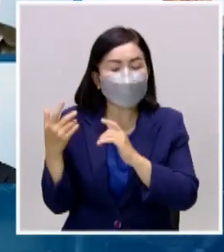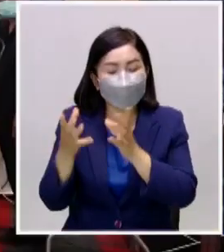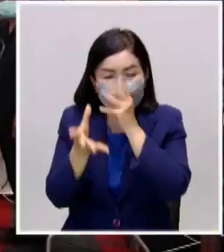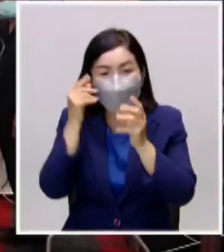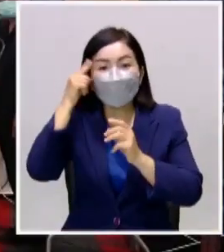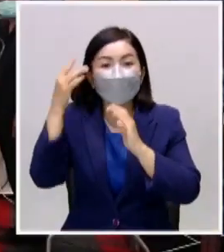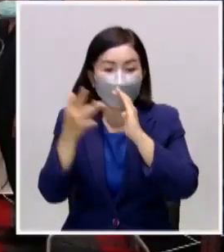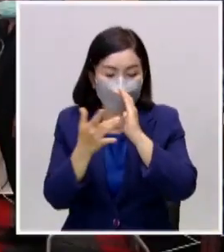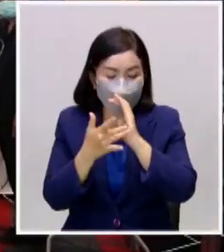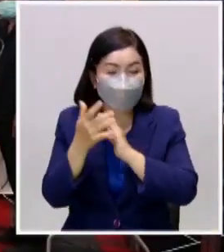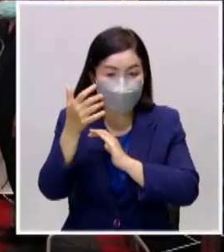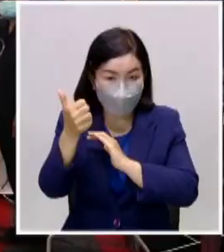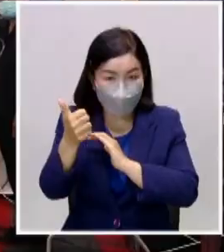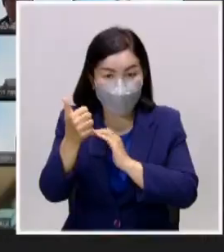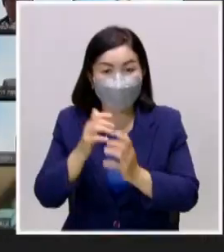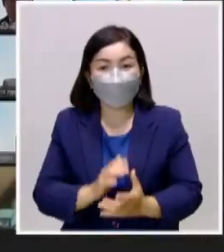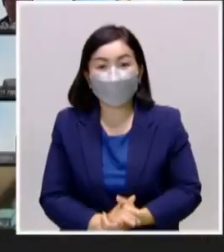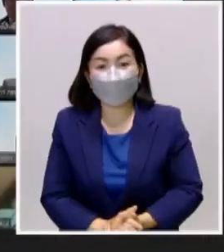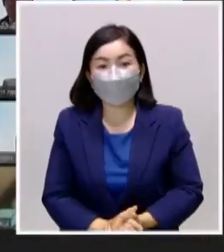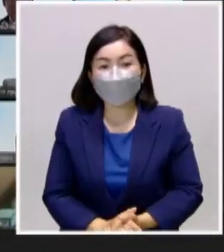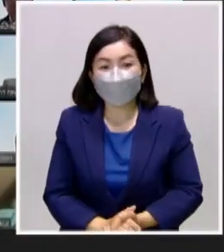รู้เท่าทันเทคโนโลยีค่ะ